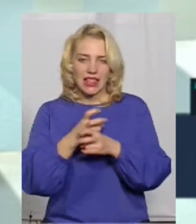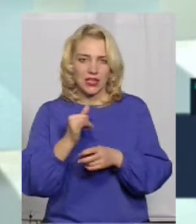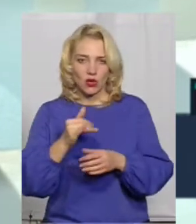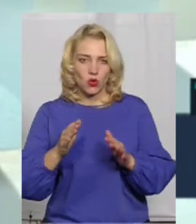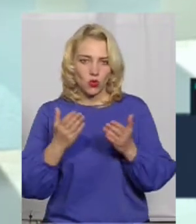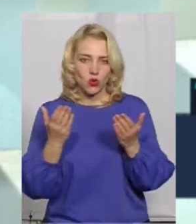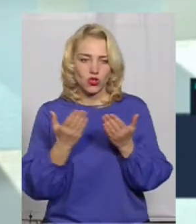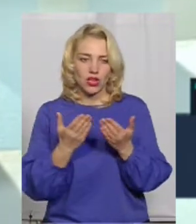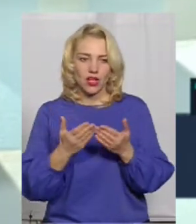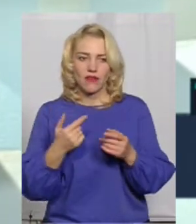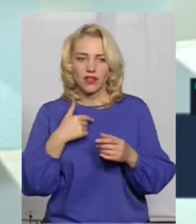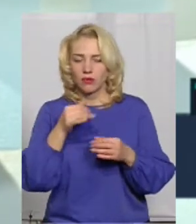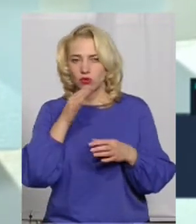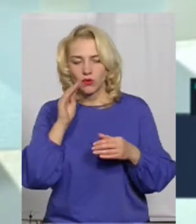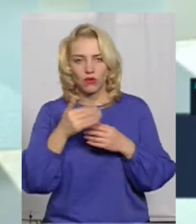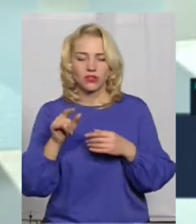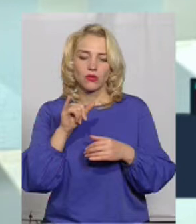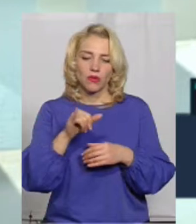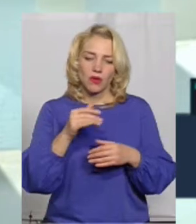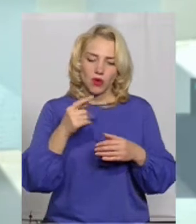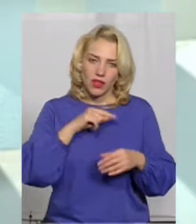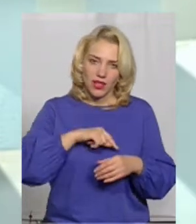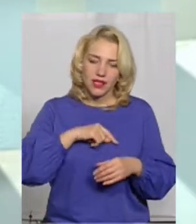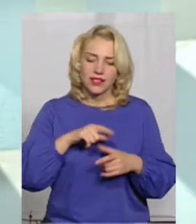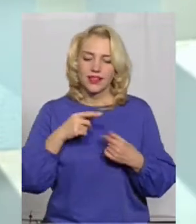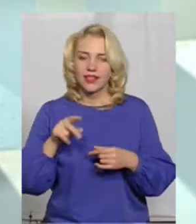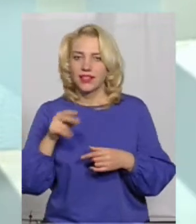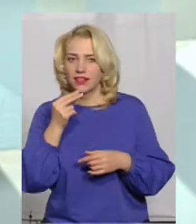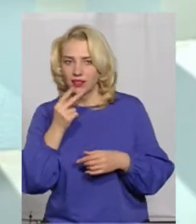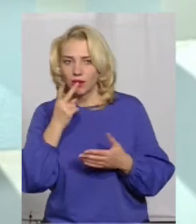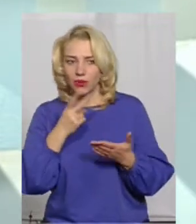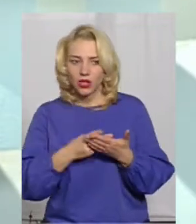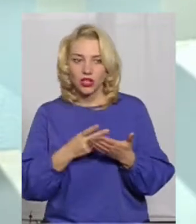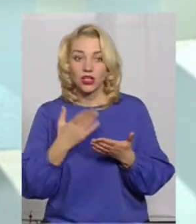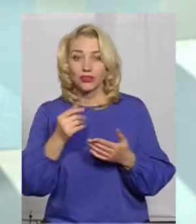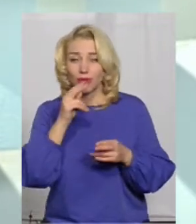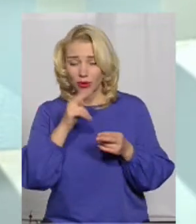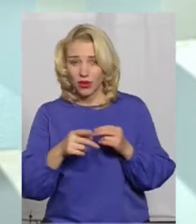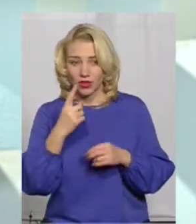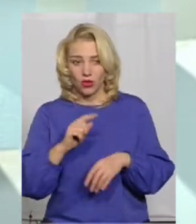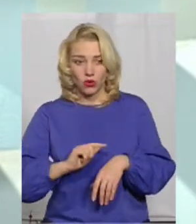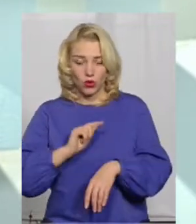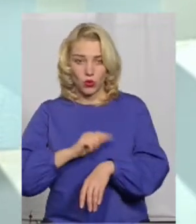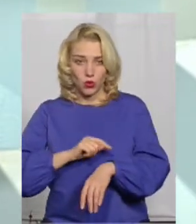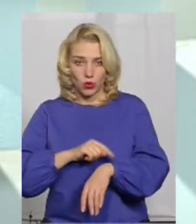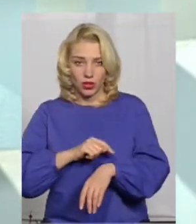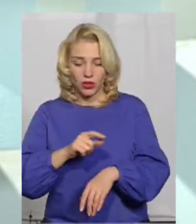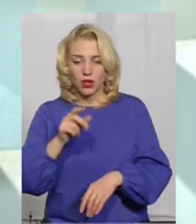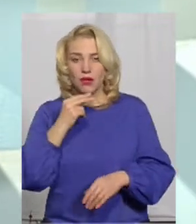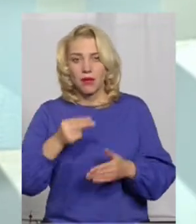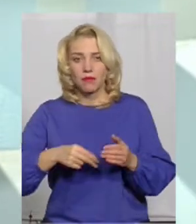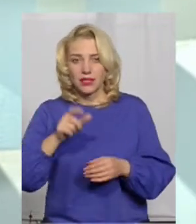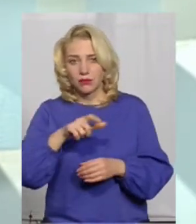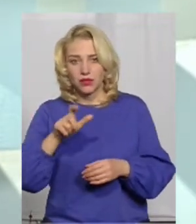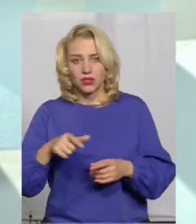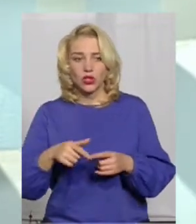можеш приховувати аж нічого. Якщо в тебе поганий настрій, ти про це покажеш, де ти їла, ти про це покажеш. Тому що якщо ти пропадаєш хоча б на годину, твої підписники просто